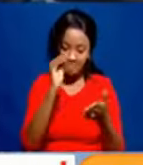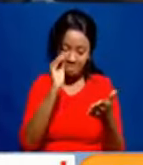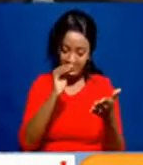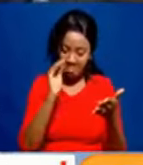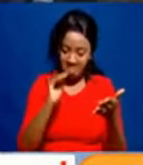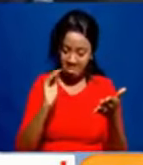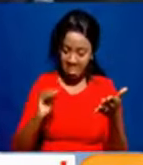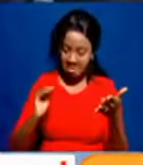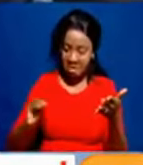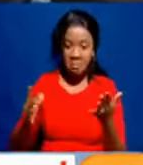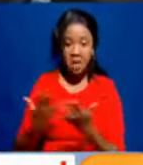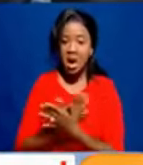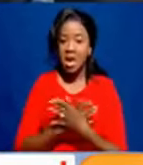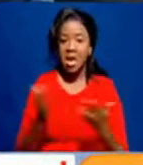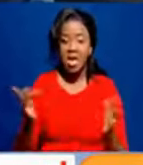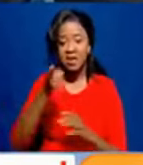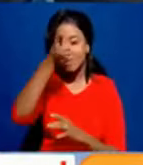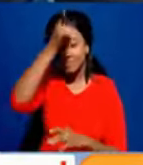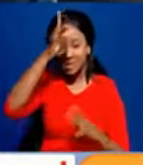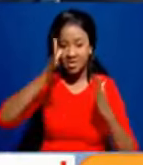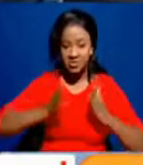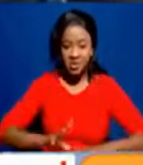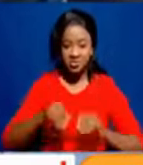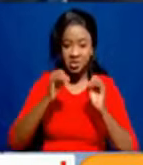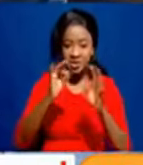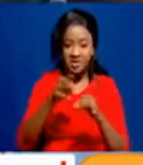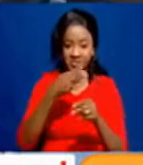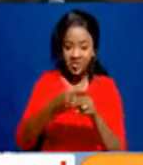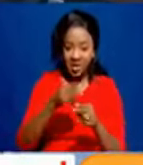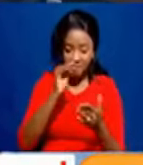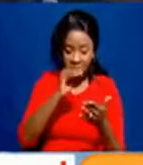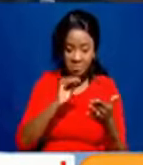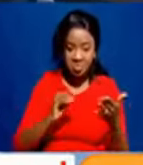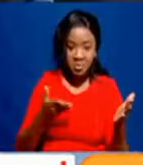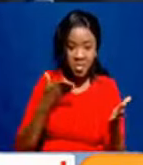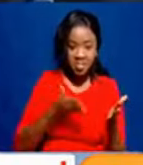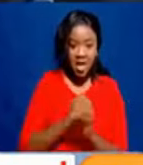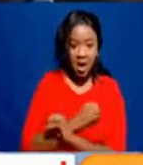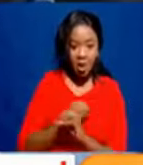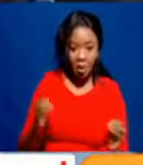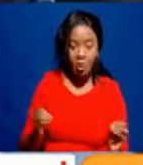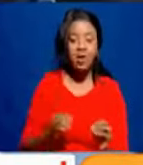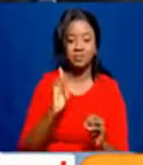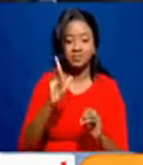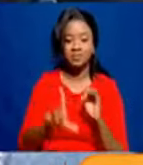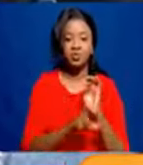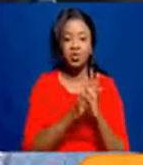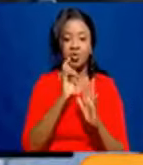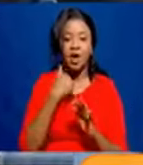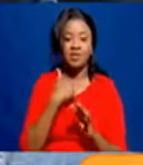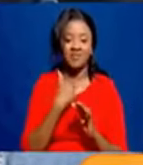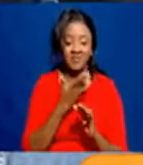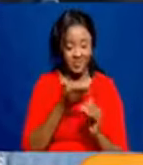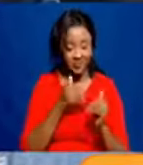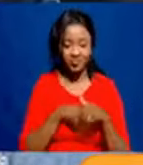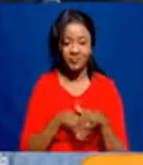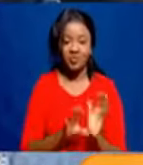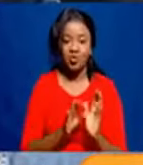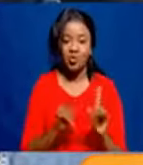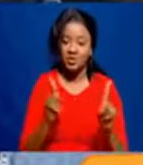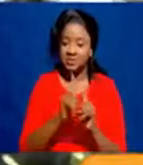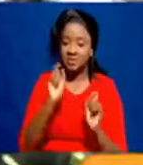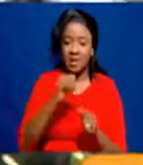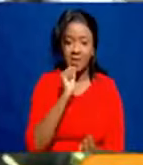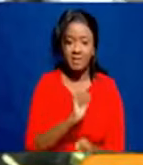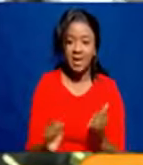kwa mwanakijiji yote ambaye jina lake halijatajwa katika rekodi hii, kuna sheria ambayo itafuatwa na anaweza kuchukulia